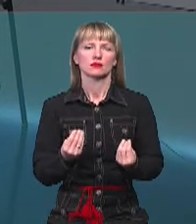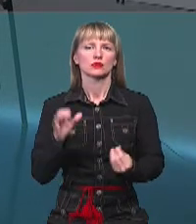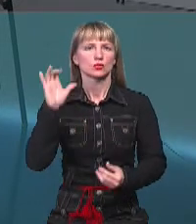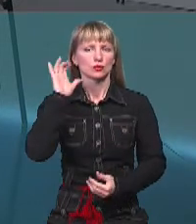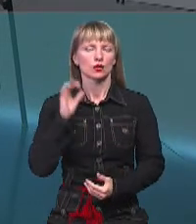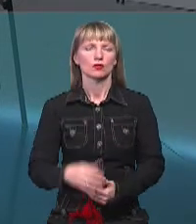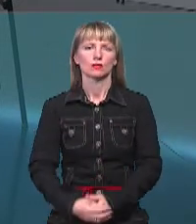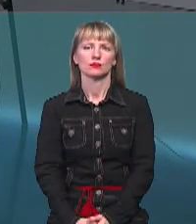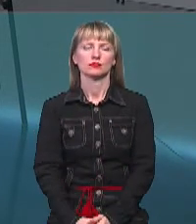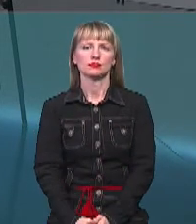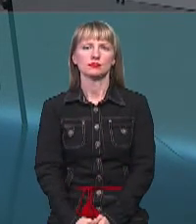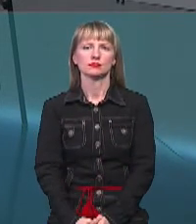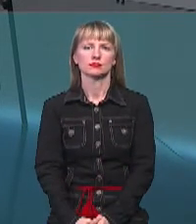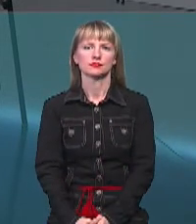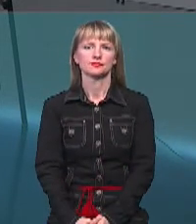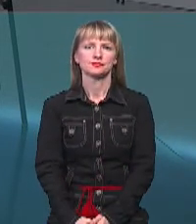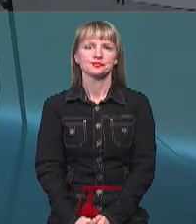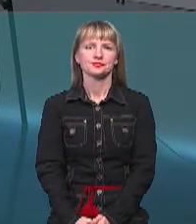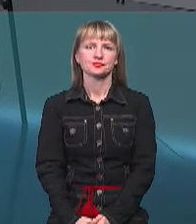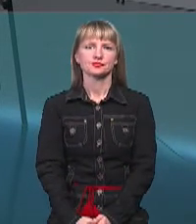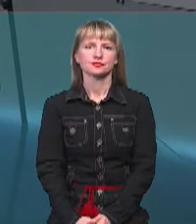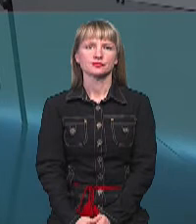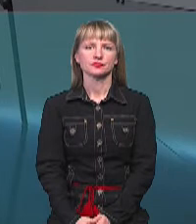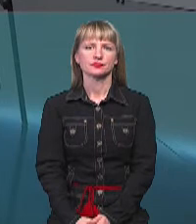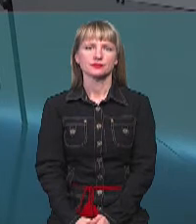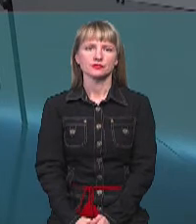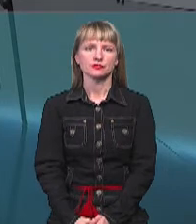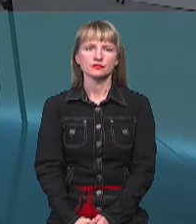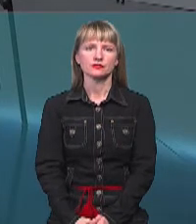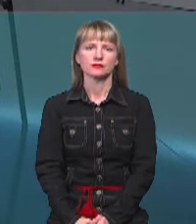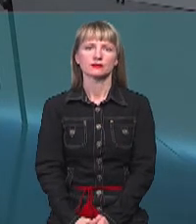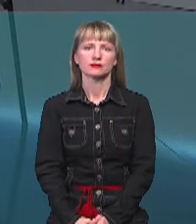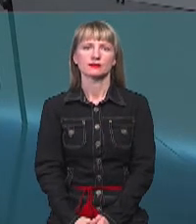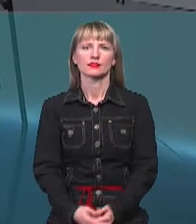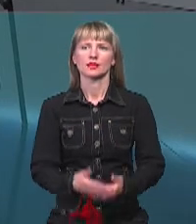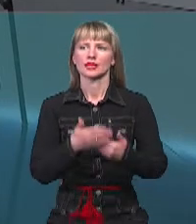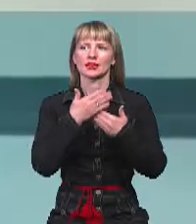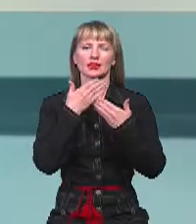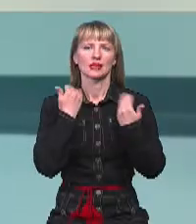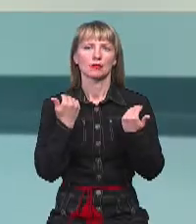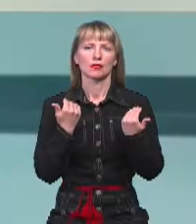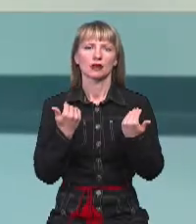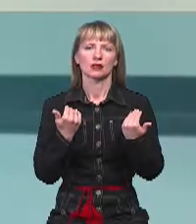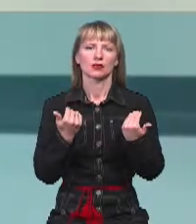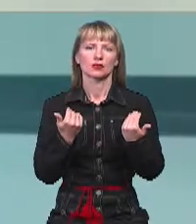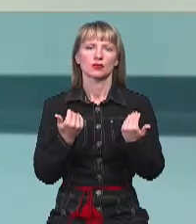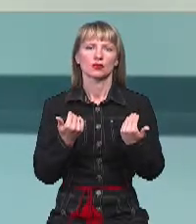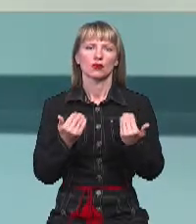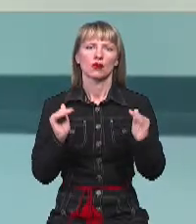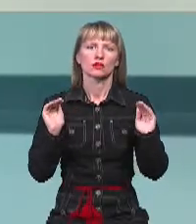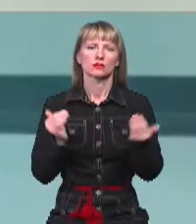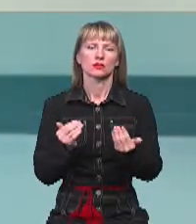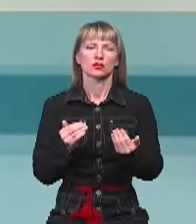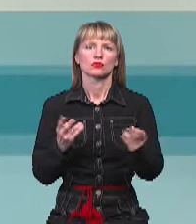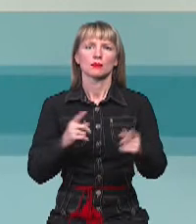Петренка. Немає дедлайну ніякого. Тобто всі лякалки, які є, що Боже,